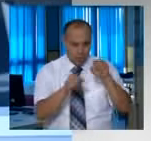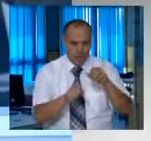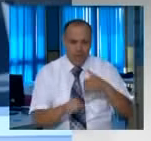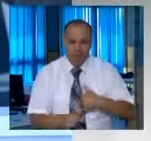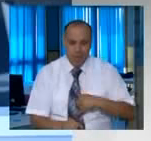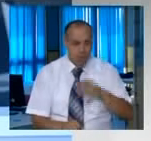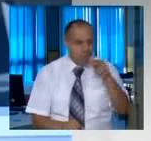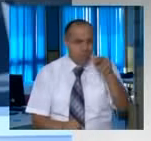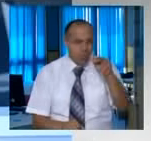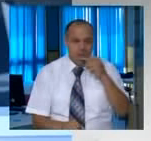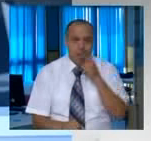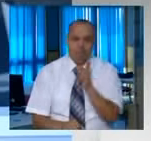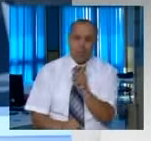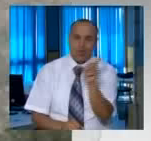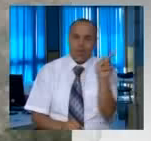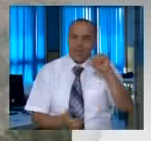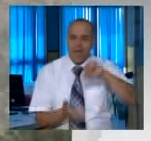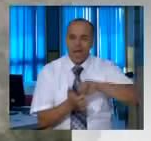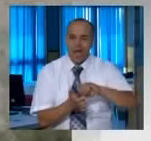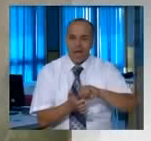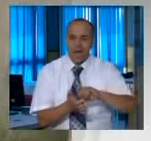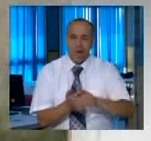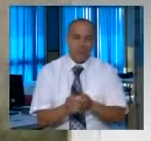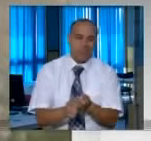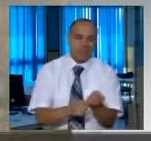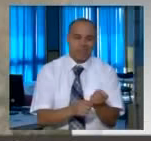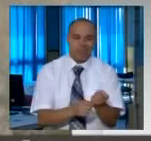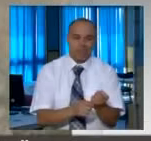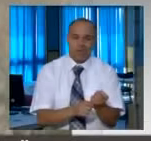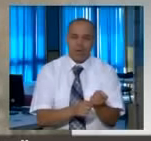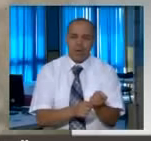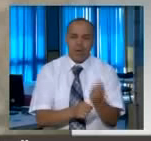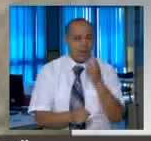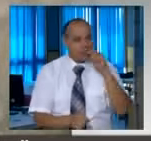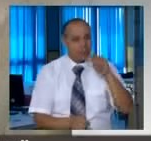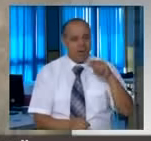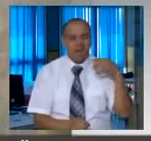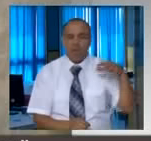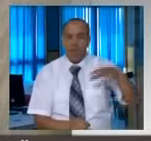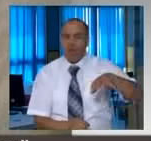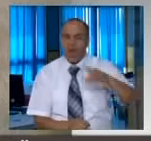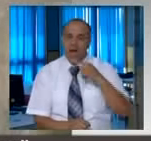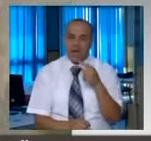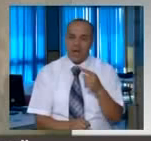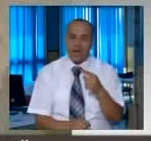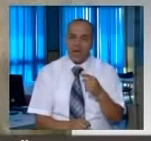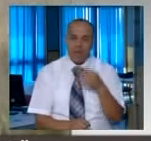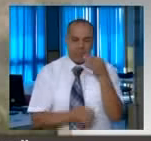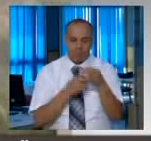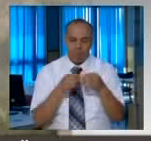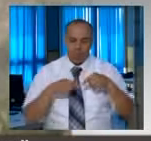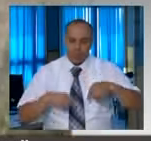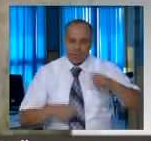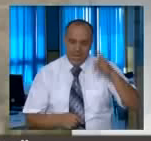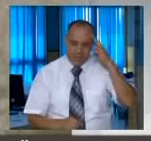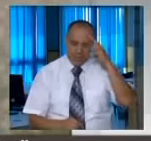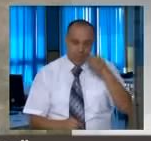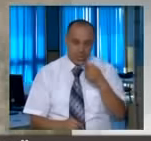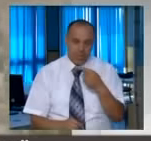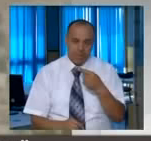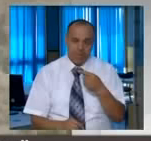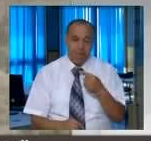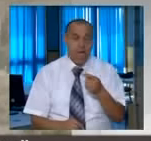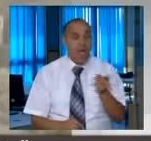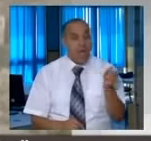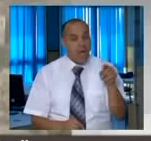اليمن، متهما طهران بالسعي لنشر الاضطراب في أنحاء المنطقة على حد تعبيره. كما قال